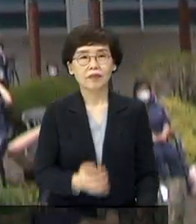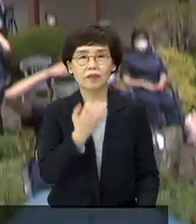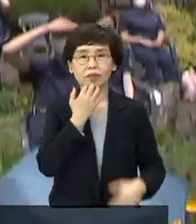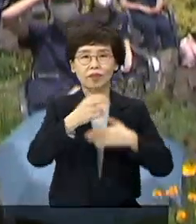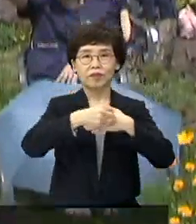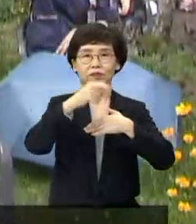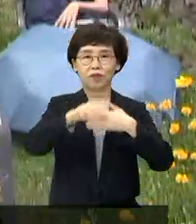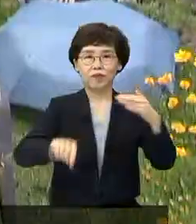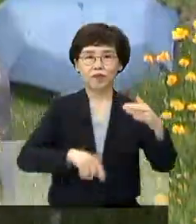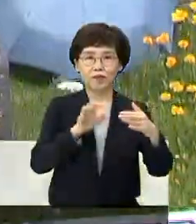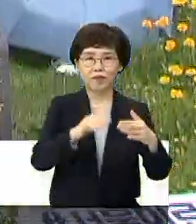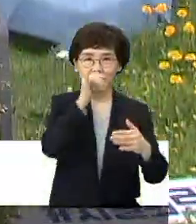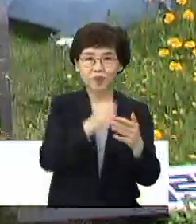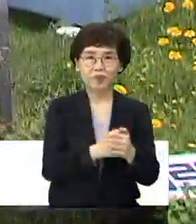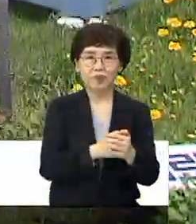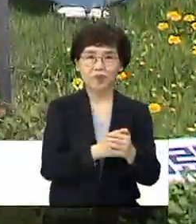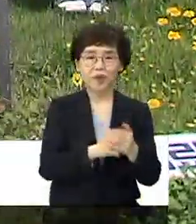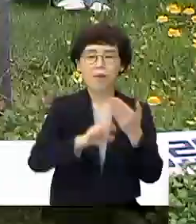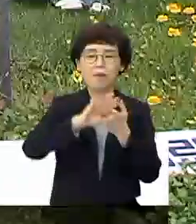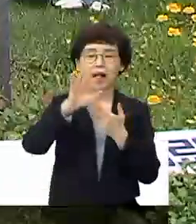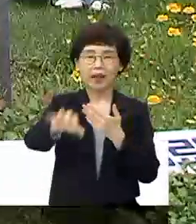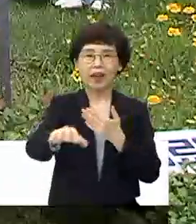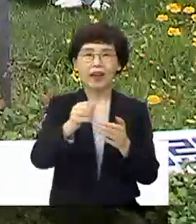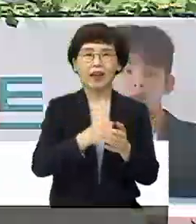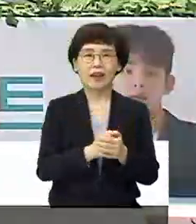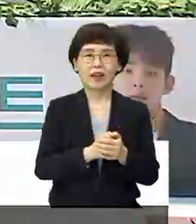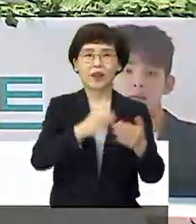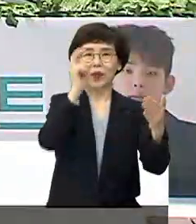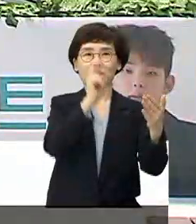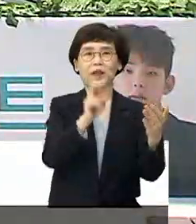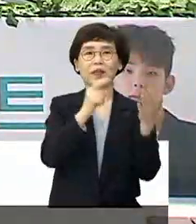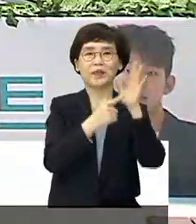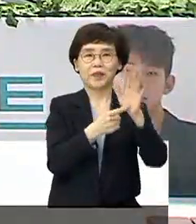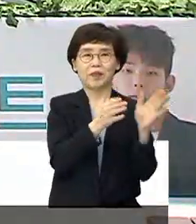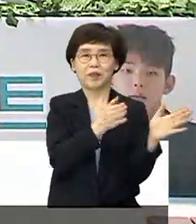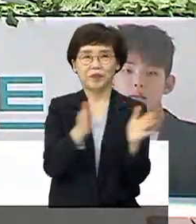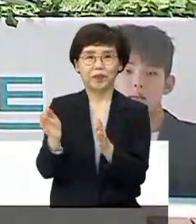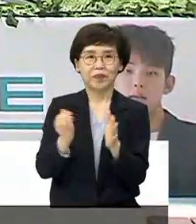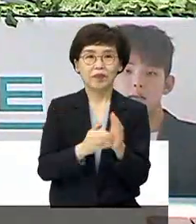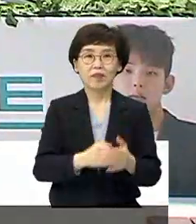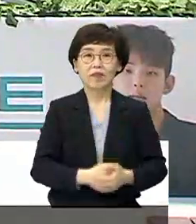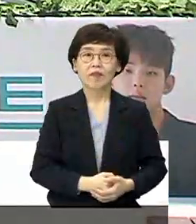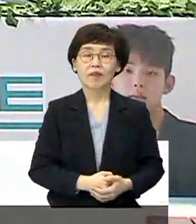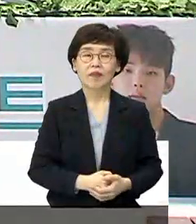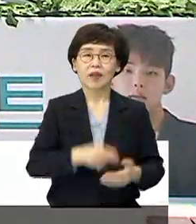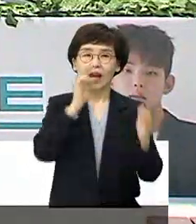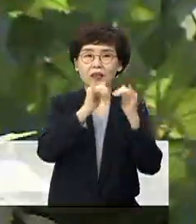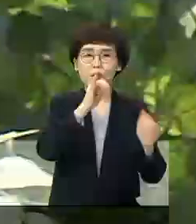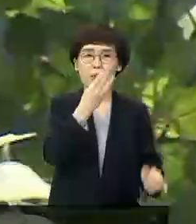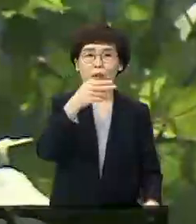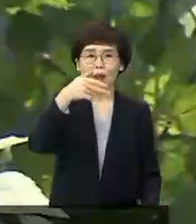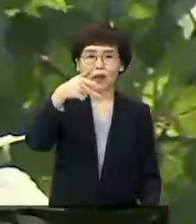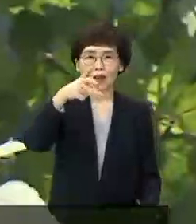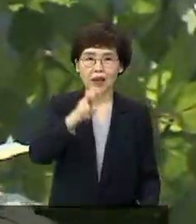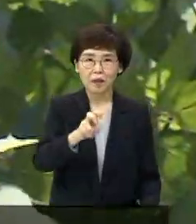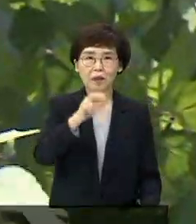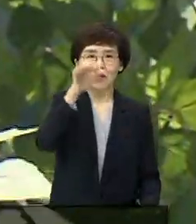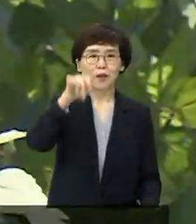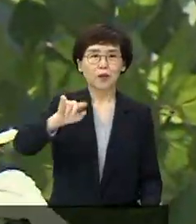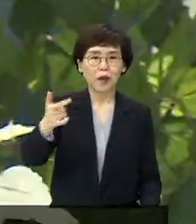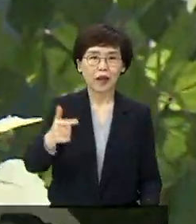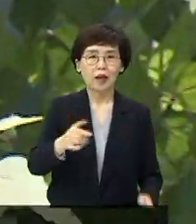서울 의료원 안에 있는 작은 야외 정원에 콘서트 무대가 마련됐습니다. 가수 폴킴과 수환이